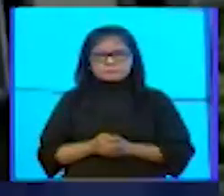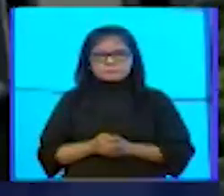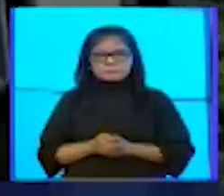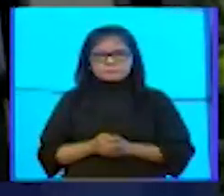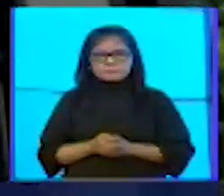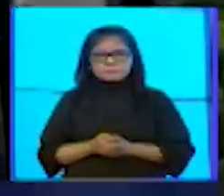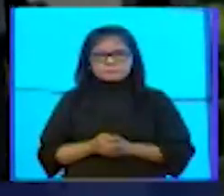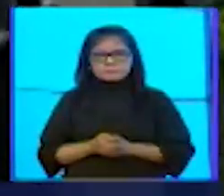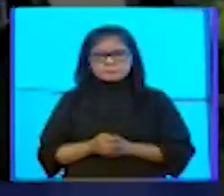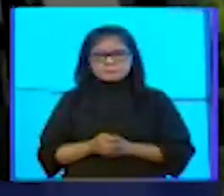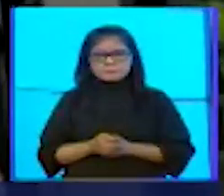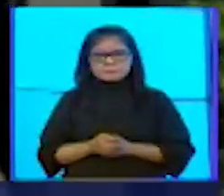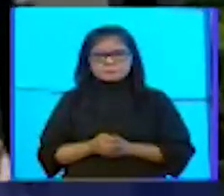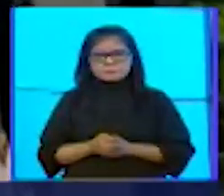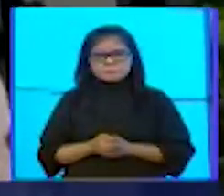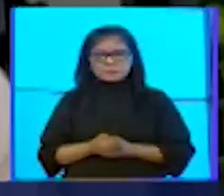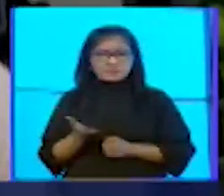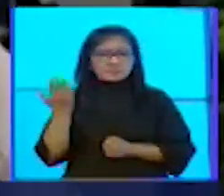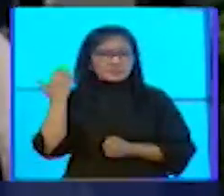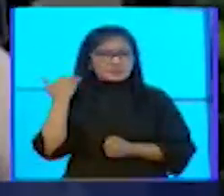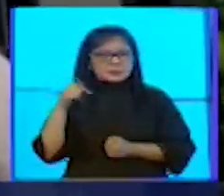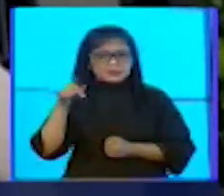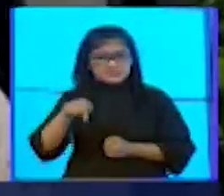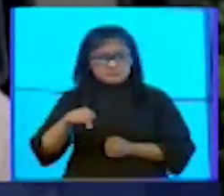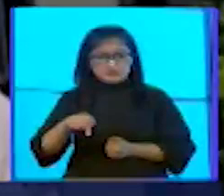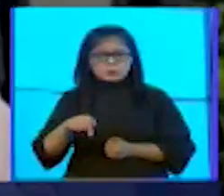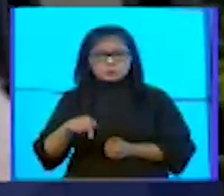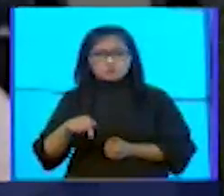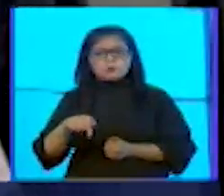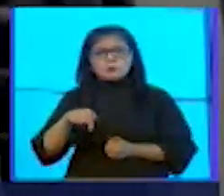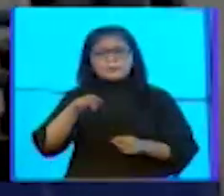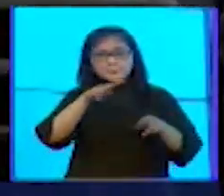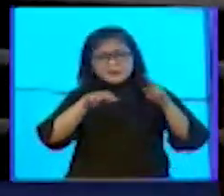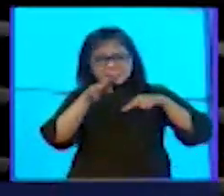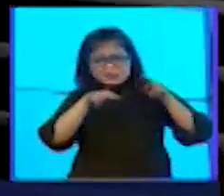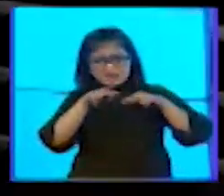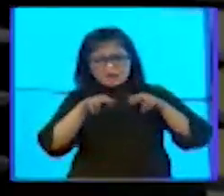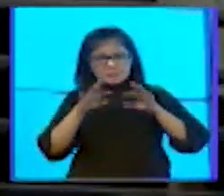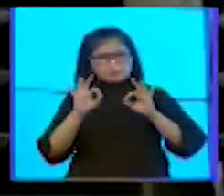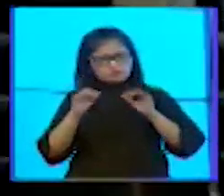cuma meriksa tensi nanti. Yang ringan-ringan aja, karena kondisinya bagus.